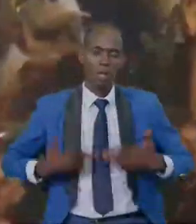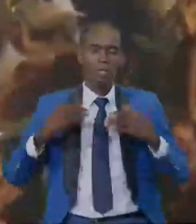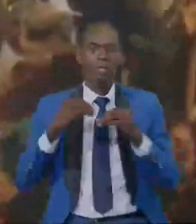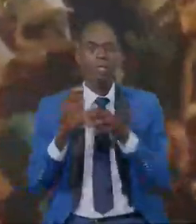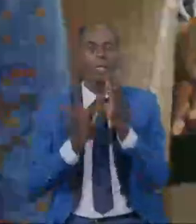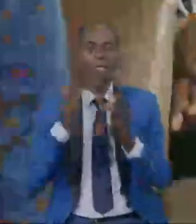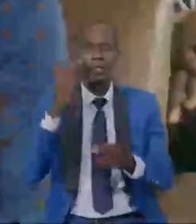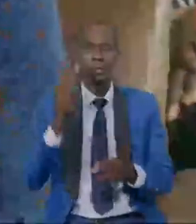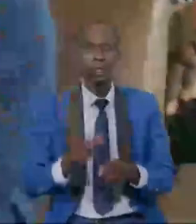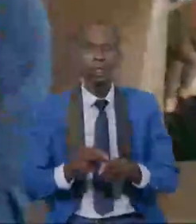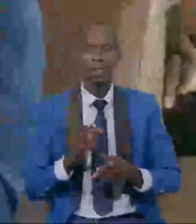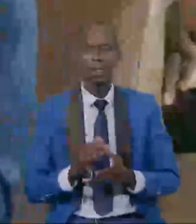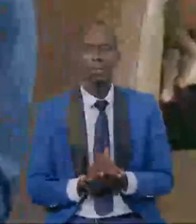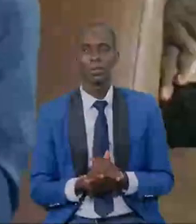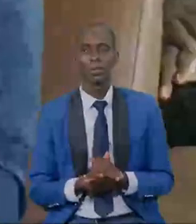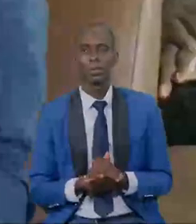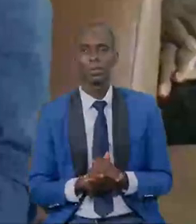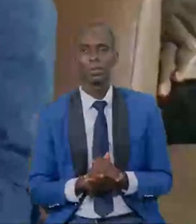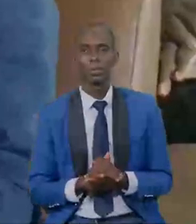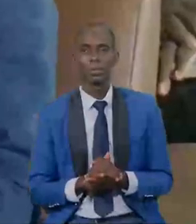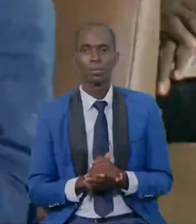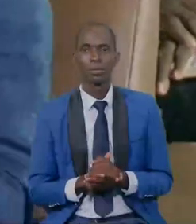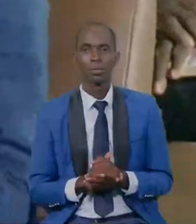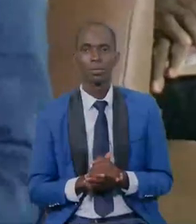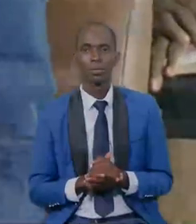Que le Seigneur l'accomplisse dans votre vie au nom de Jésus.